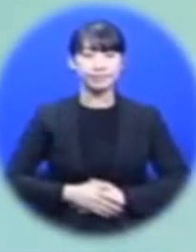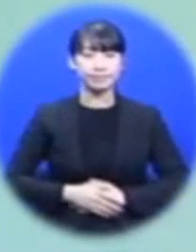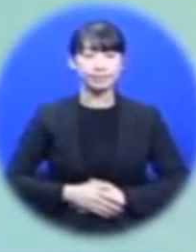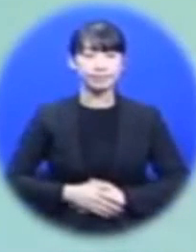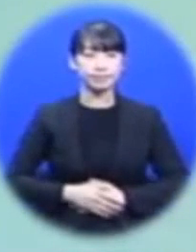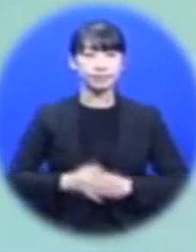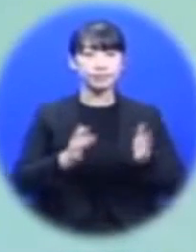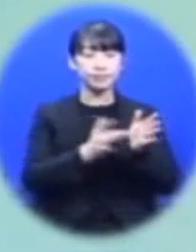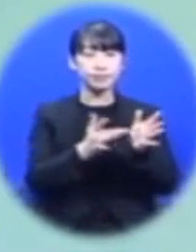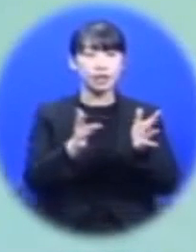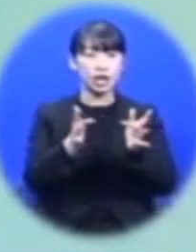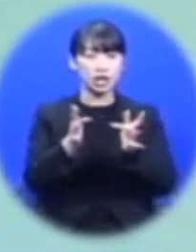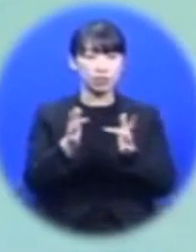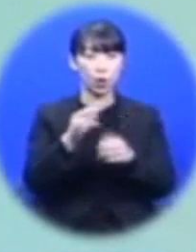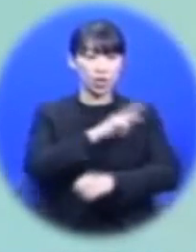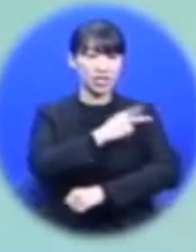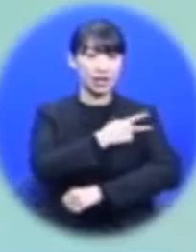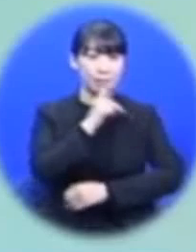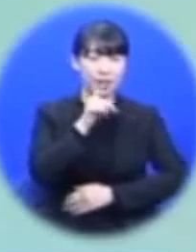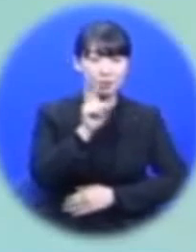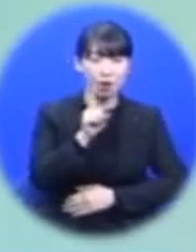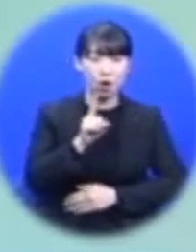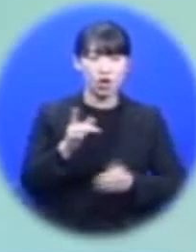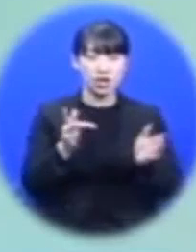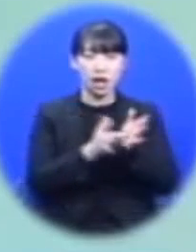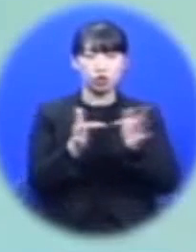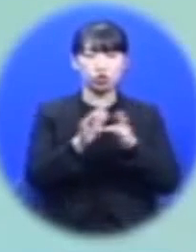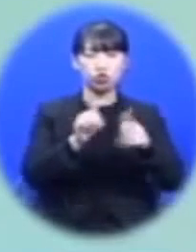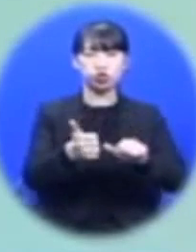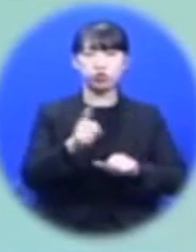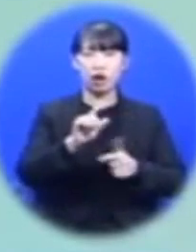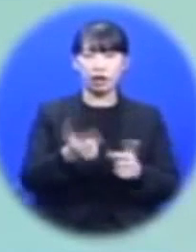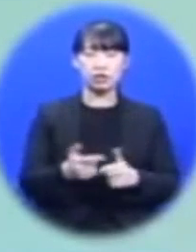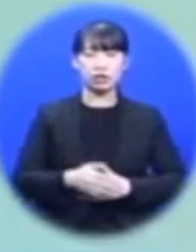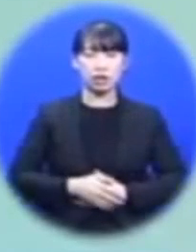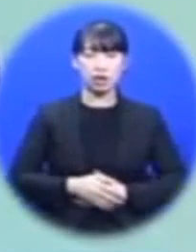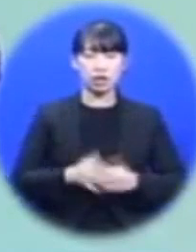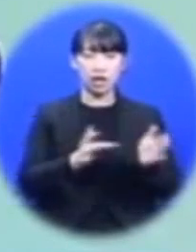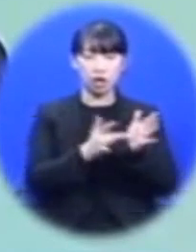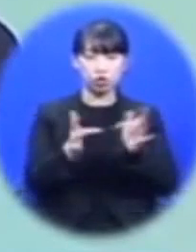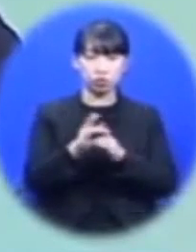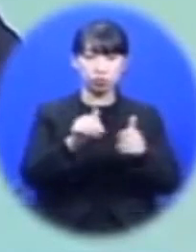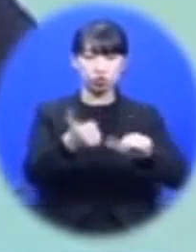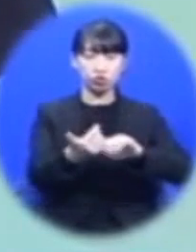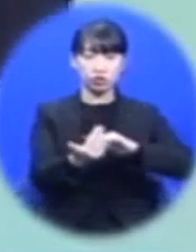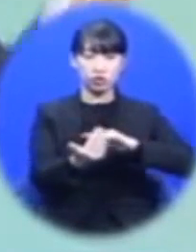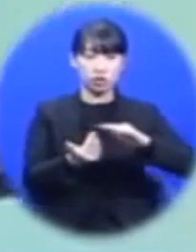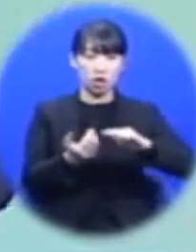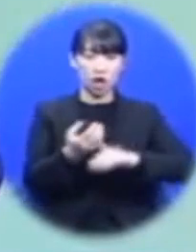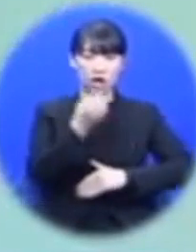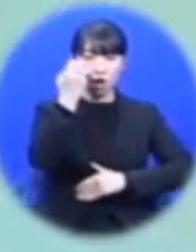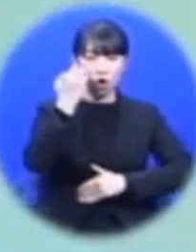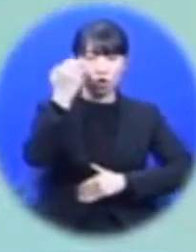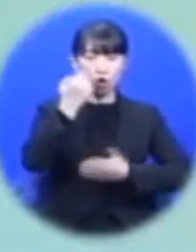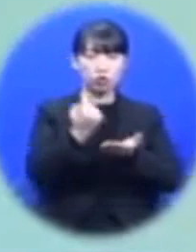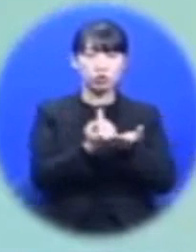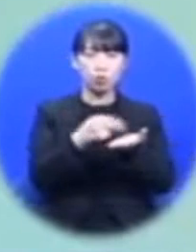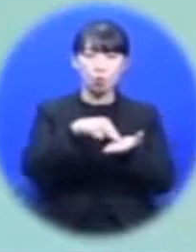십가 아 또는 예수님이 십자가에 죽으시기 전에 하나님의 성령은 그를